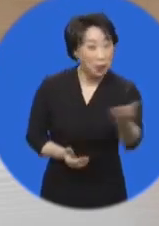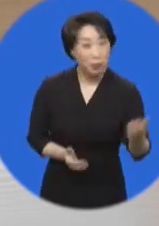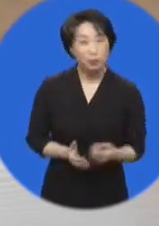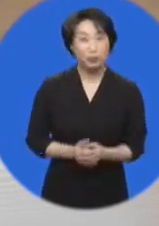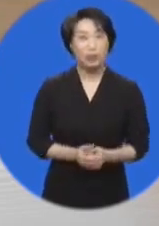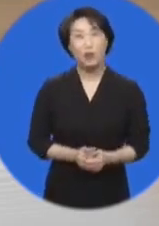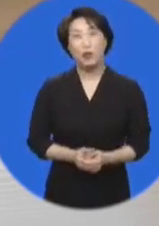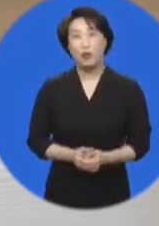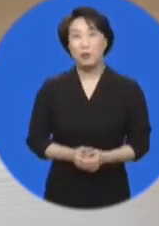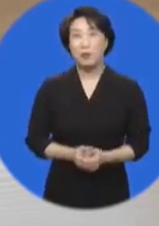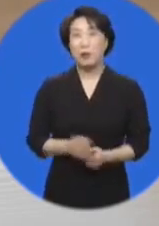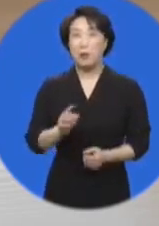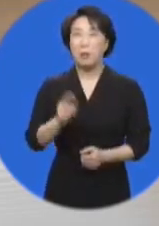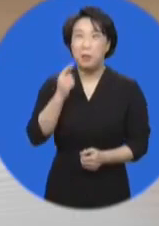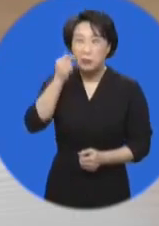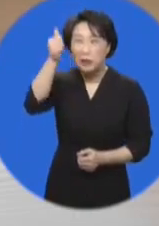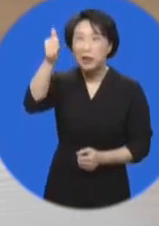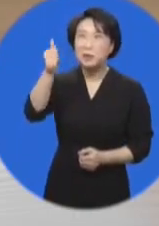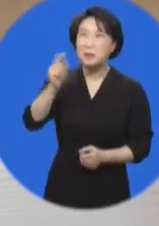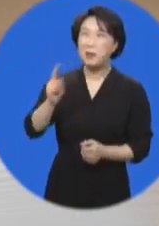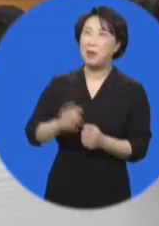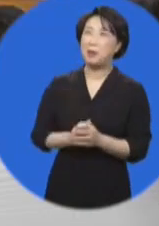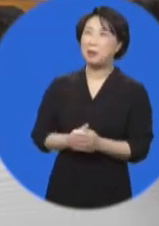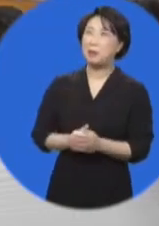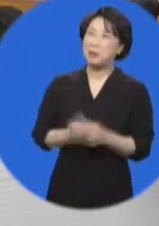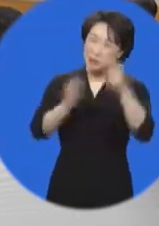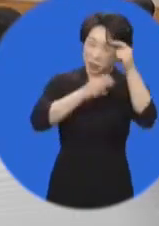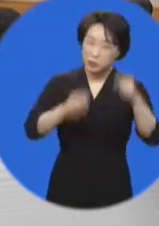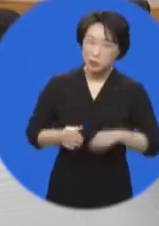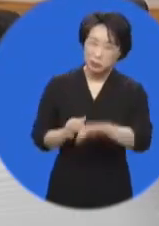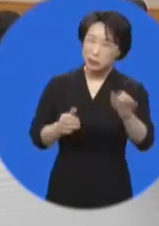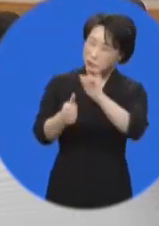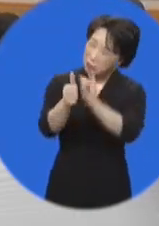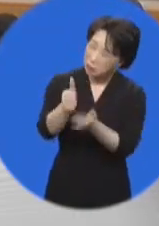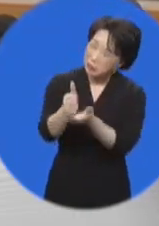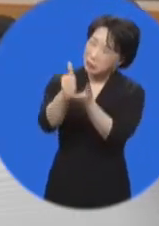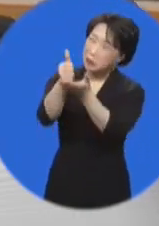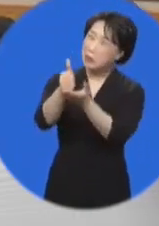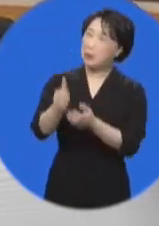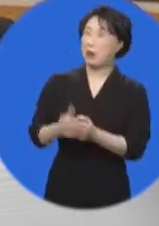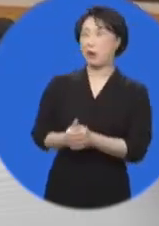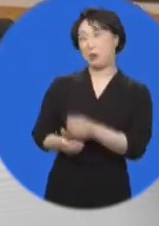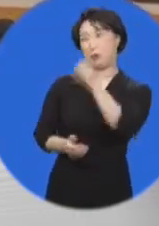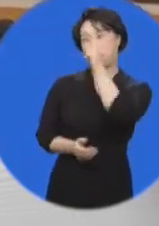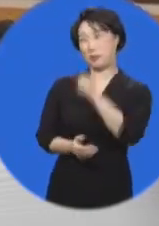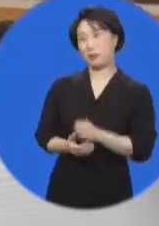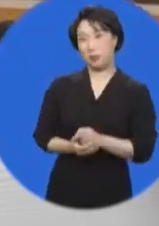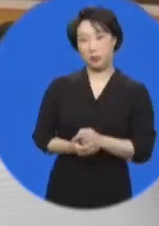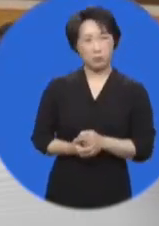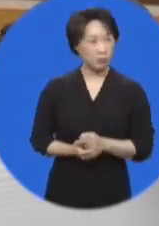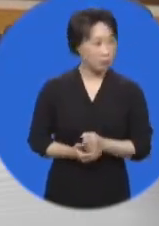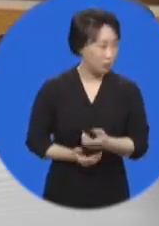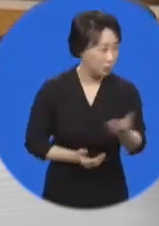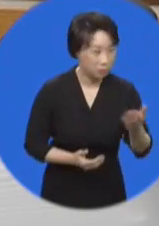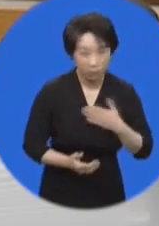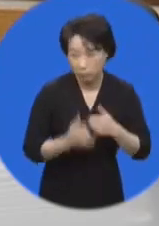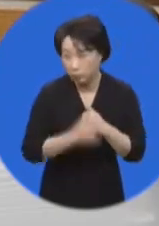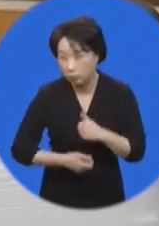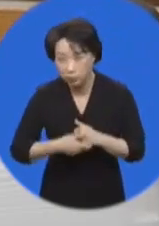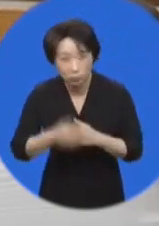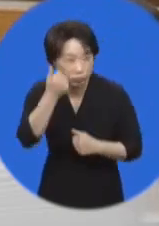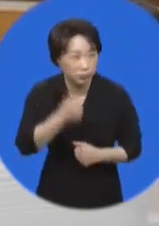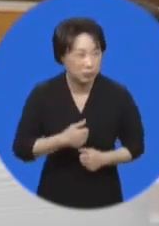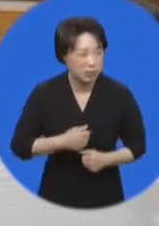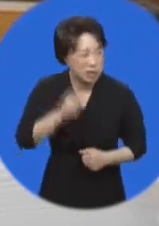여러분들은 우리 목사님은 성도들의 섬김을 얼마나 받으시고 누가 나를 섬겨줘서 속만